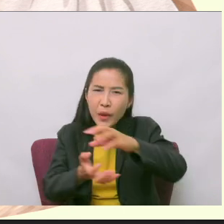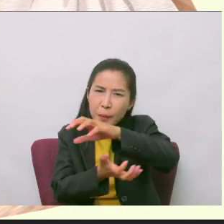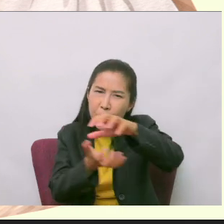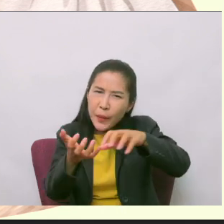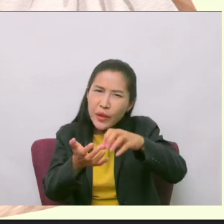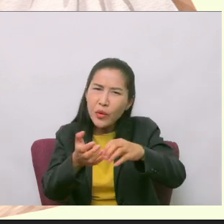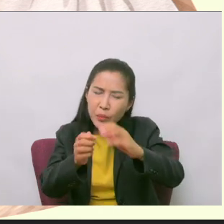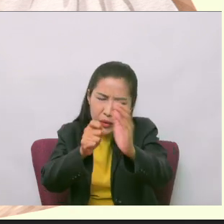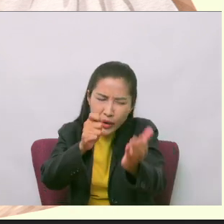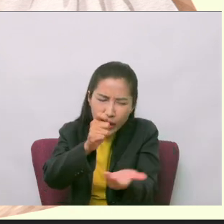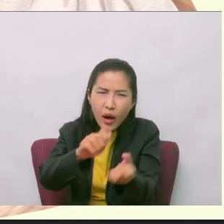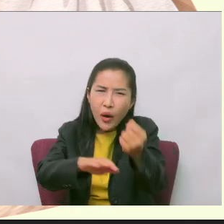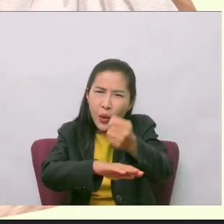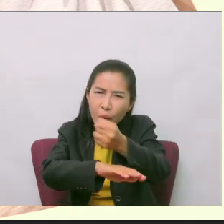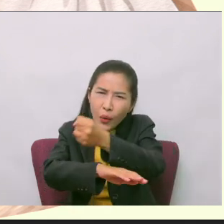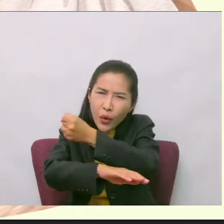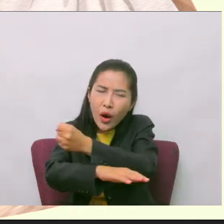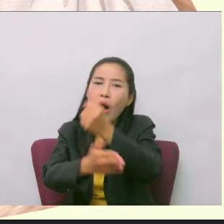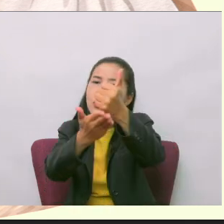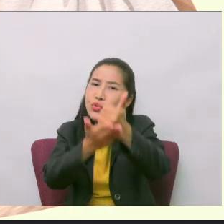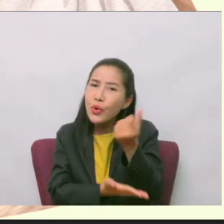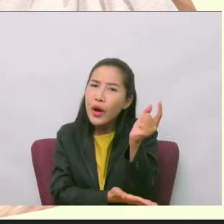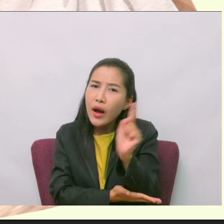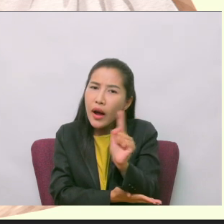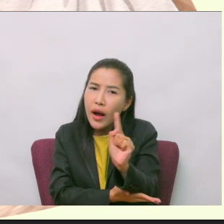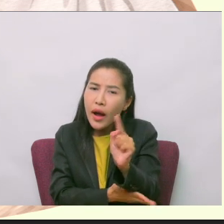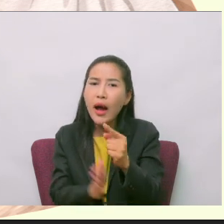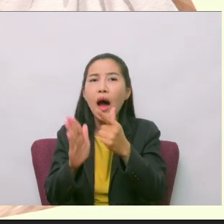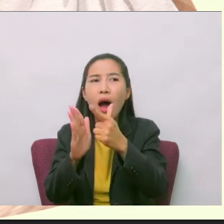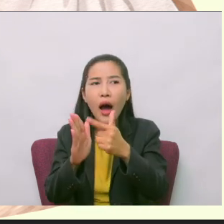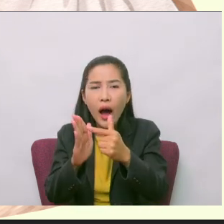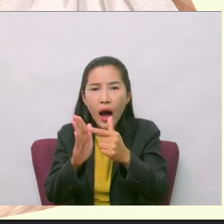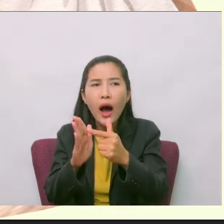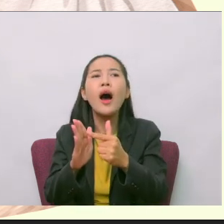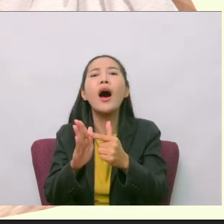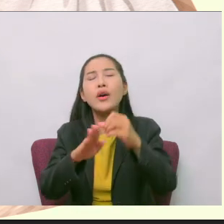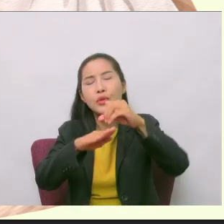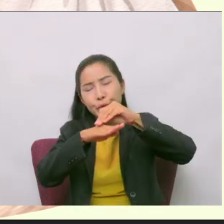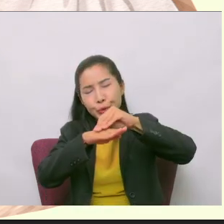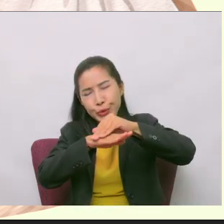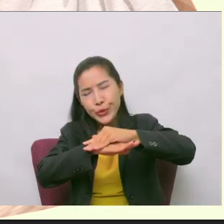คะก็คือช่วยในเรื่องของให้ตัวยานี่ค่ะสามารถที่จะซึมเข้าสู่ผิว